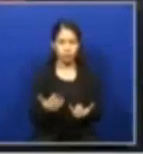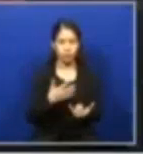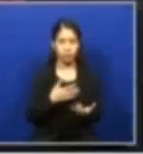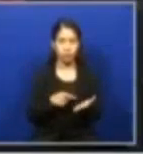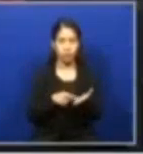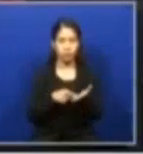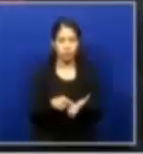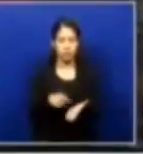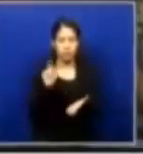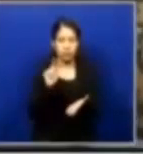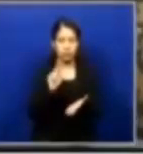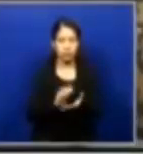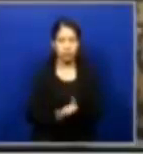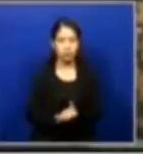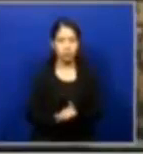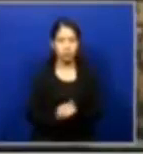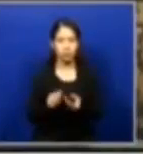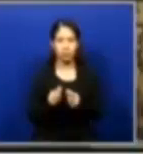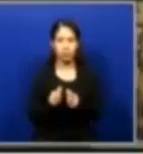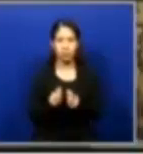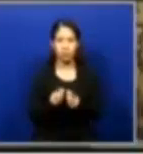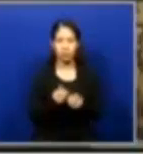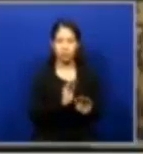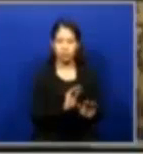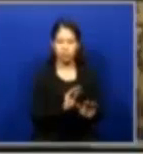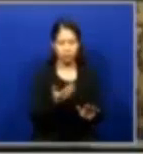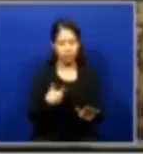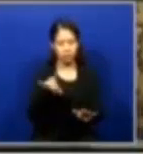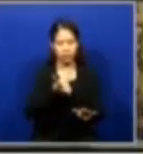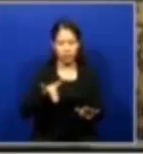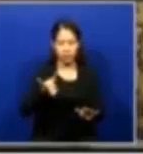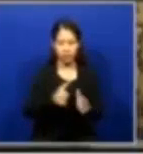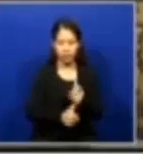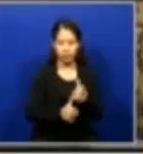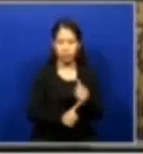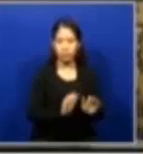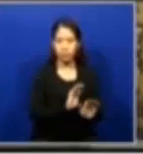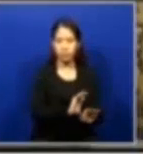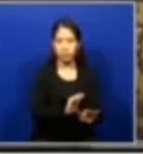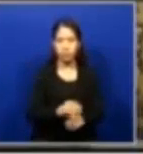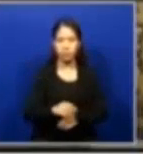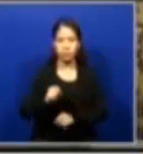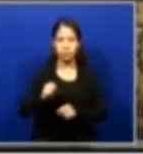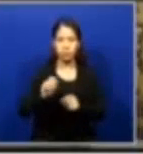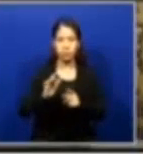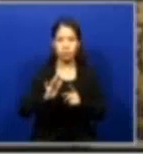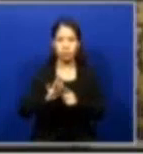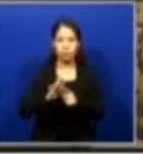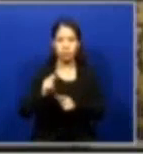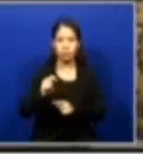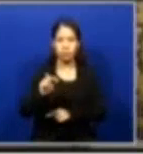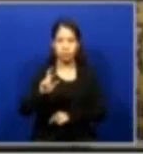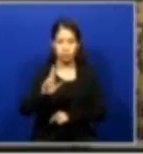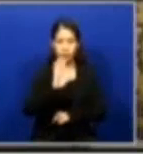ใช้ปุ๋ยหมักหรือปุ๋ยพืชสดอันนี้เป็นสูตรของขออนุญาตอ้างมหาลัยแม่โ